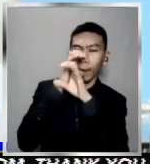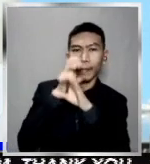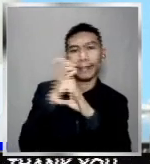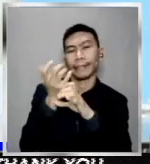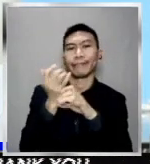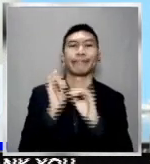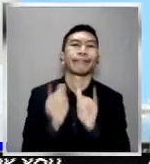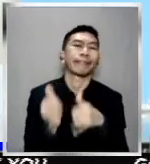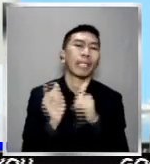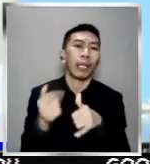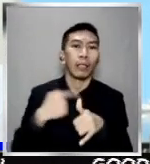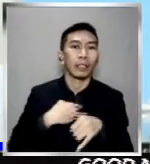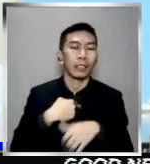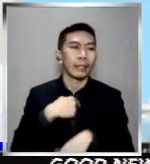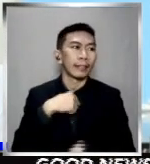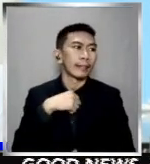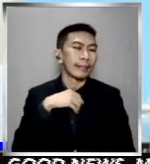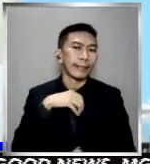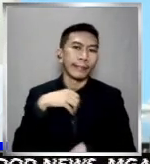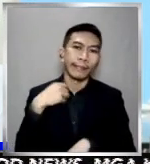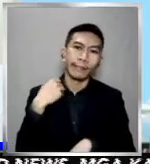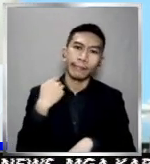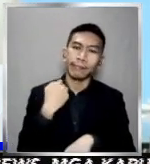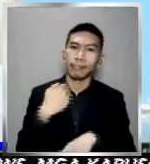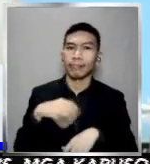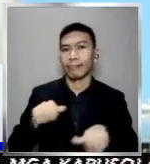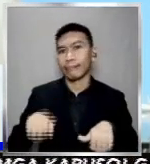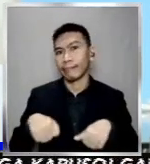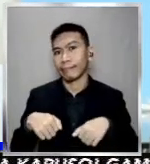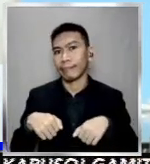hirap, papawala na yung pera natin sa